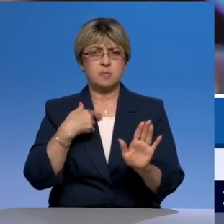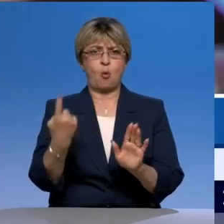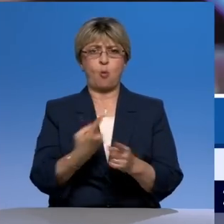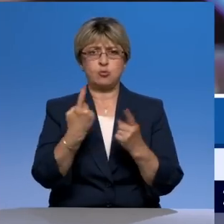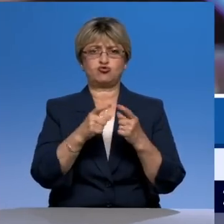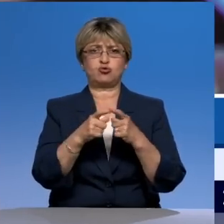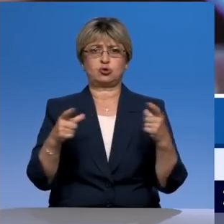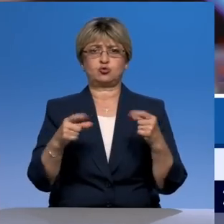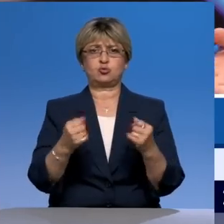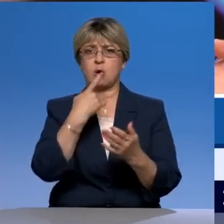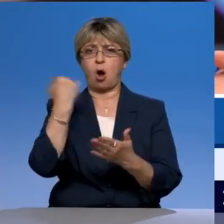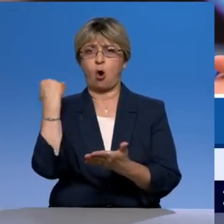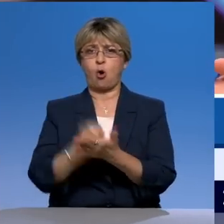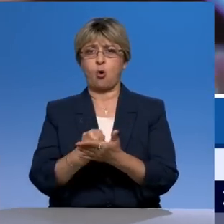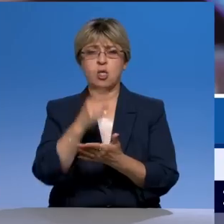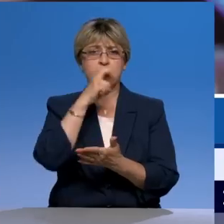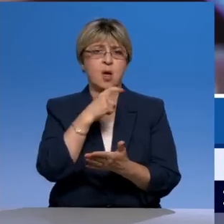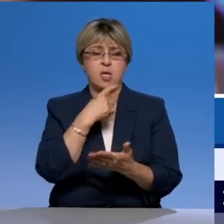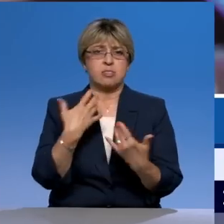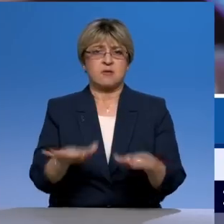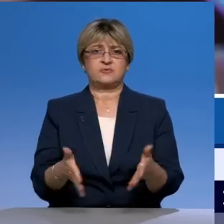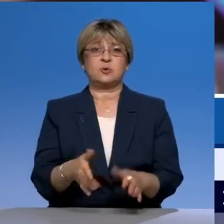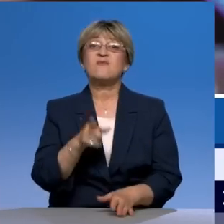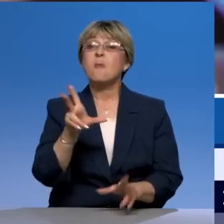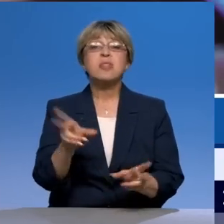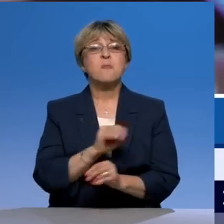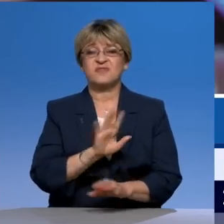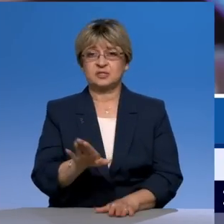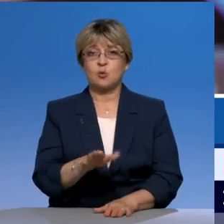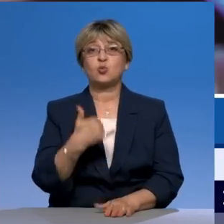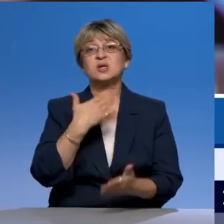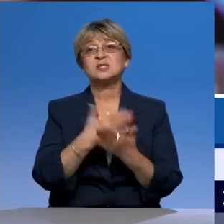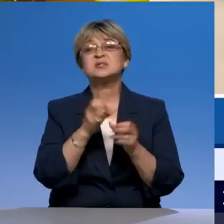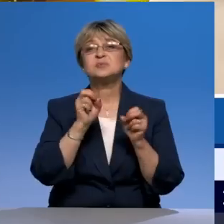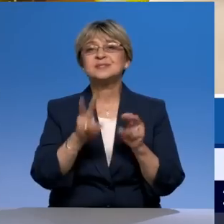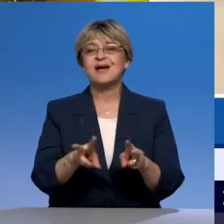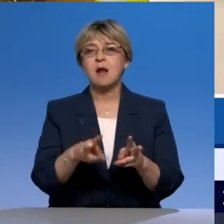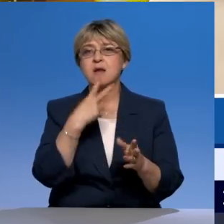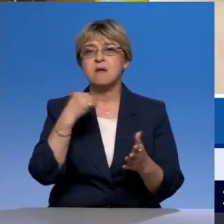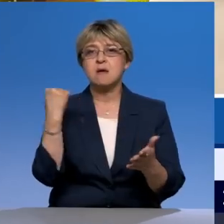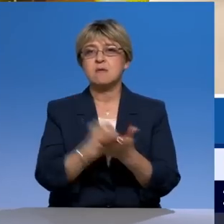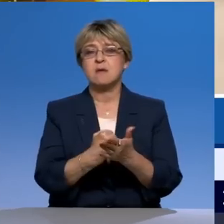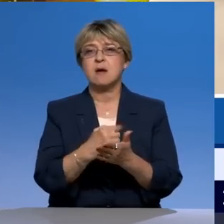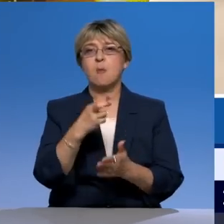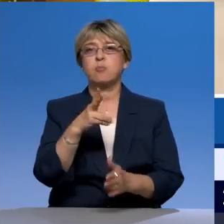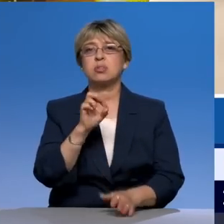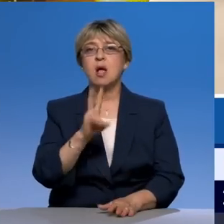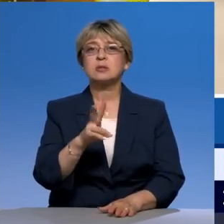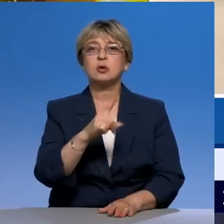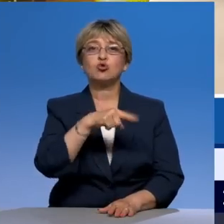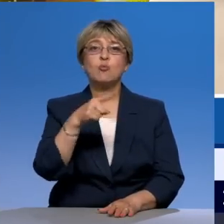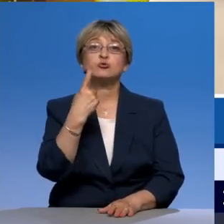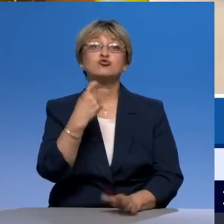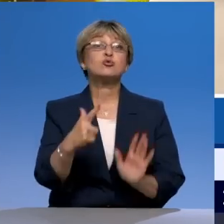свою печать поставила, даже непонятно какая-то вот, да, но это вам не повезло, вообще мы должны пользоваться именно 107-м. Так этот 107-й, он не бланк,